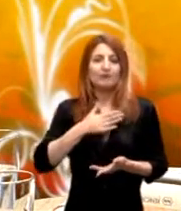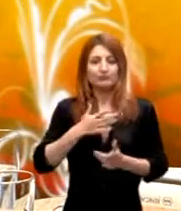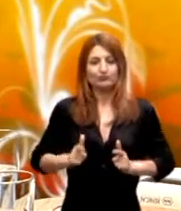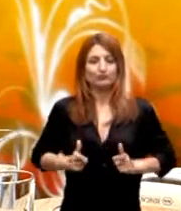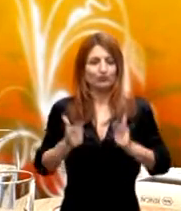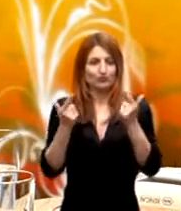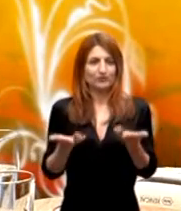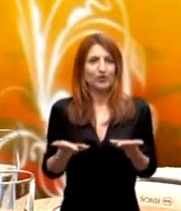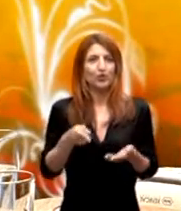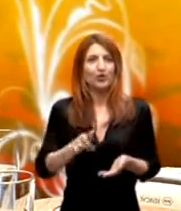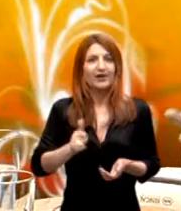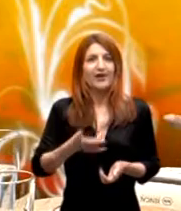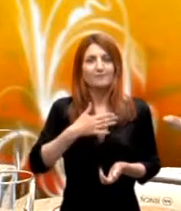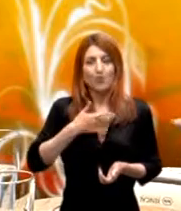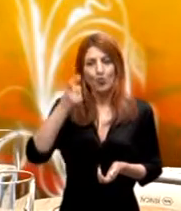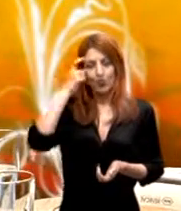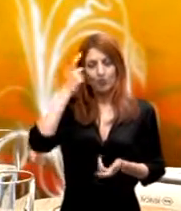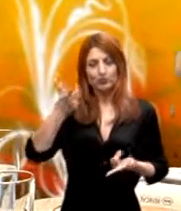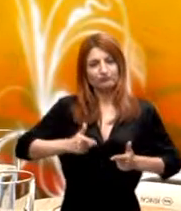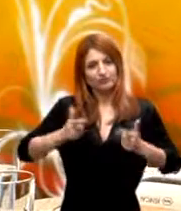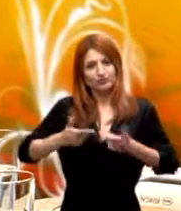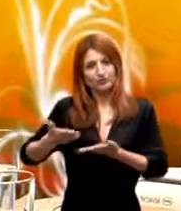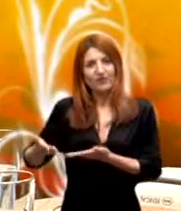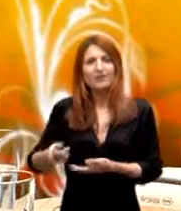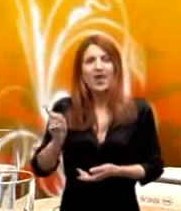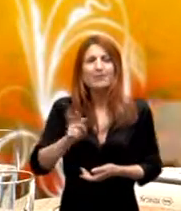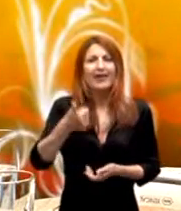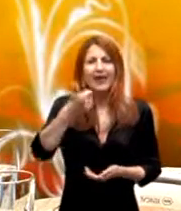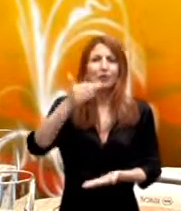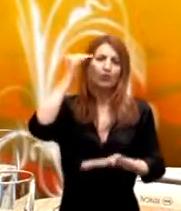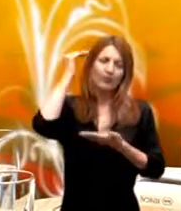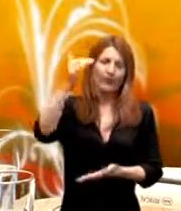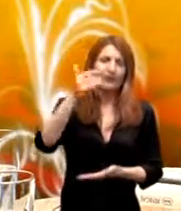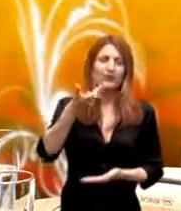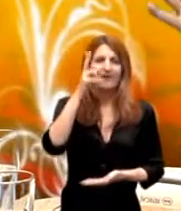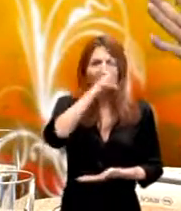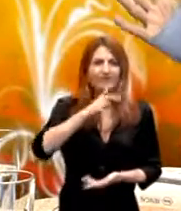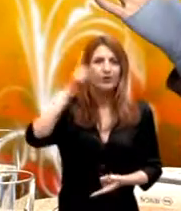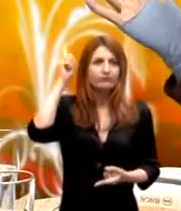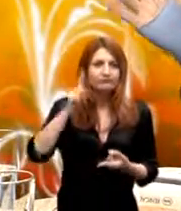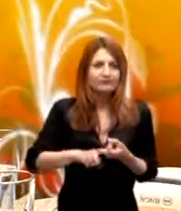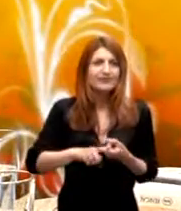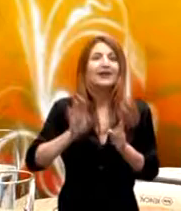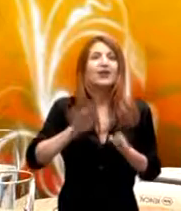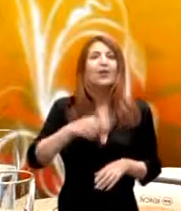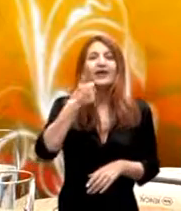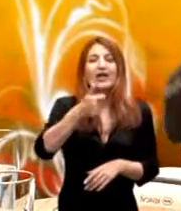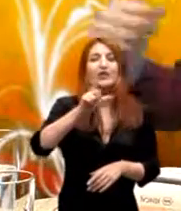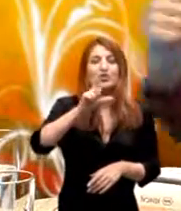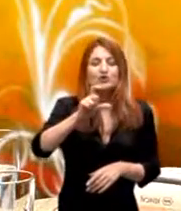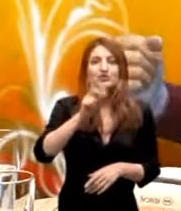življenja. Kultura življenja. Pa ne popiti litru vina, nego jednu čašu vina